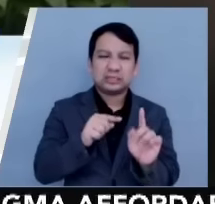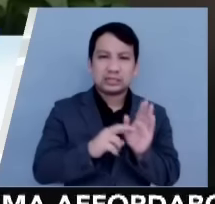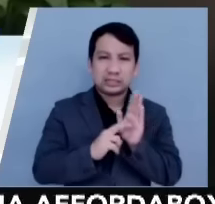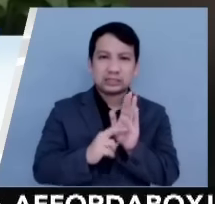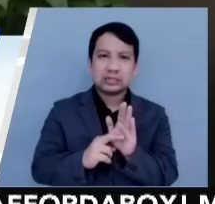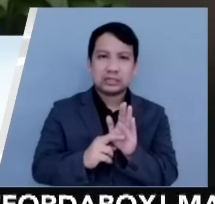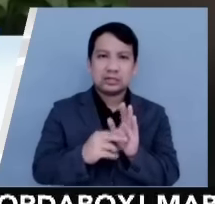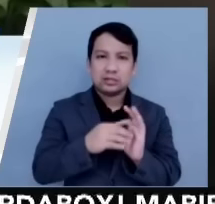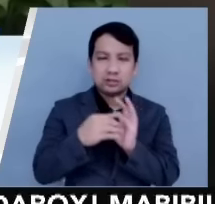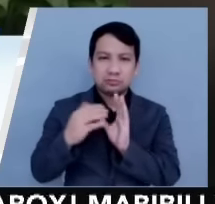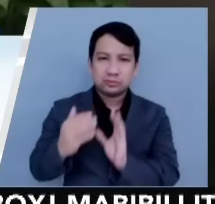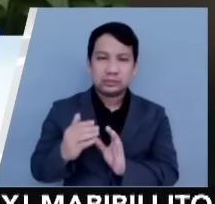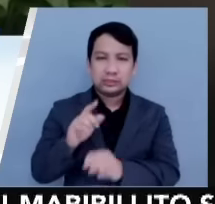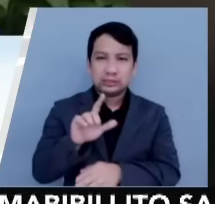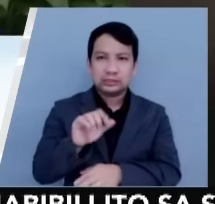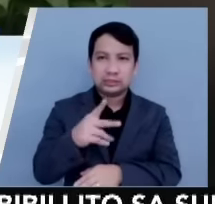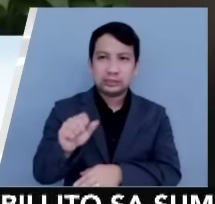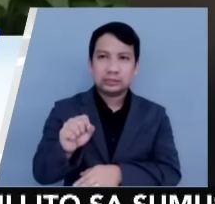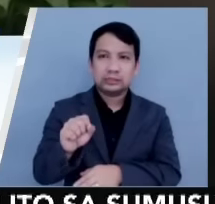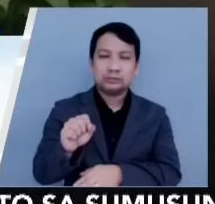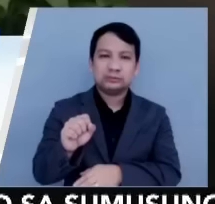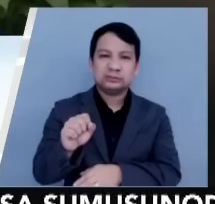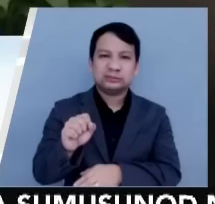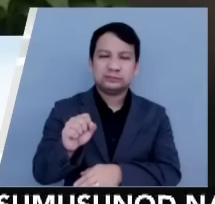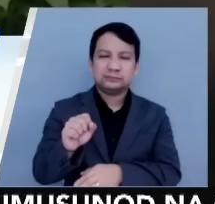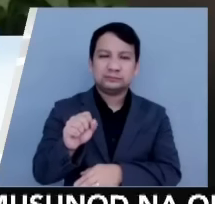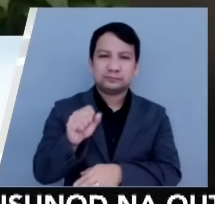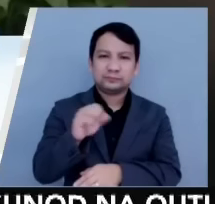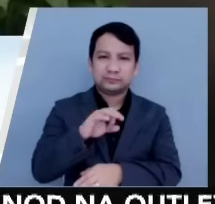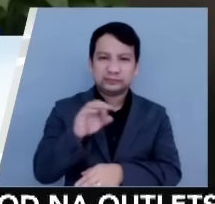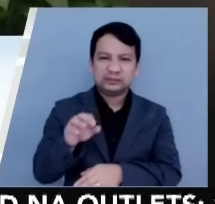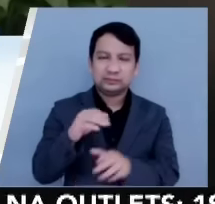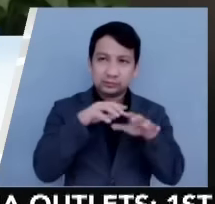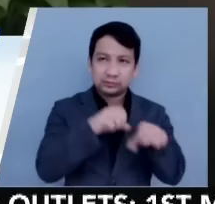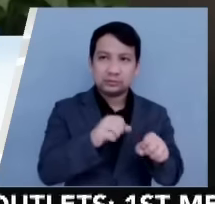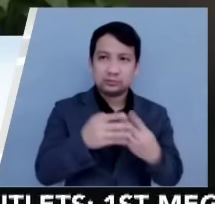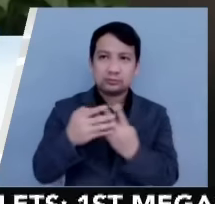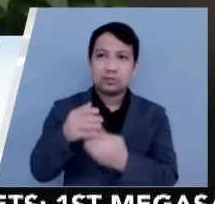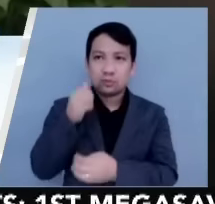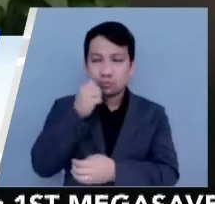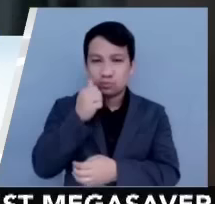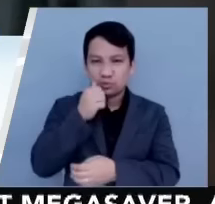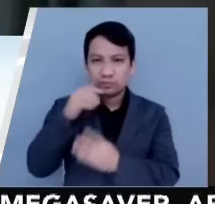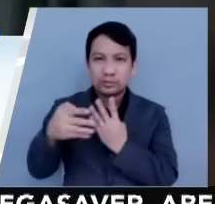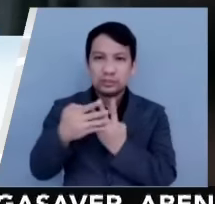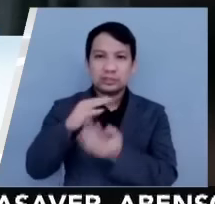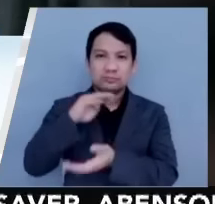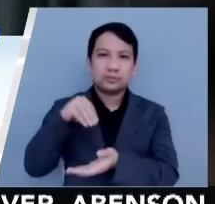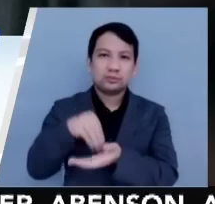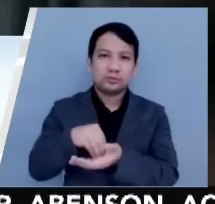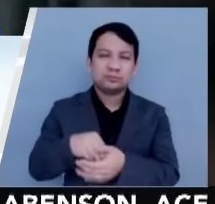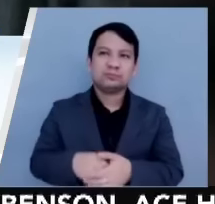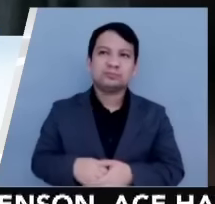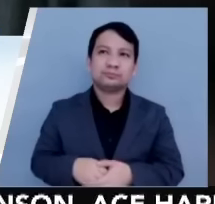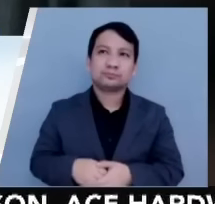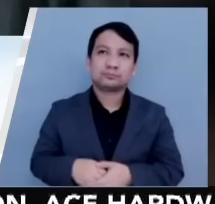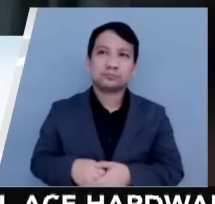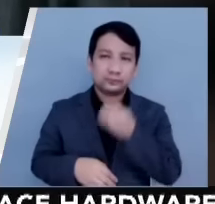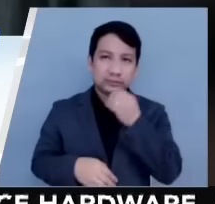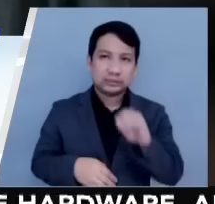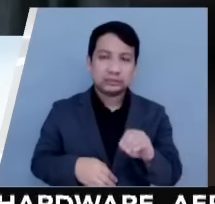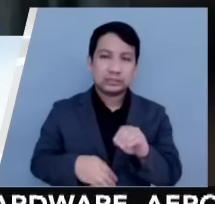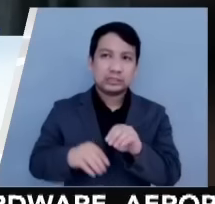Pogo. Dahil dito, formal nga siyang sinight for contempt at tinatasang ma-detain sa Women's Correctional sa Mandaluyong. Matapos ang utos na ma-detain siya sa correctional,